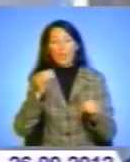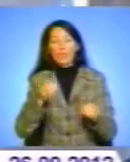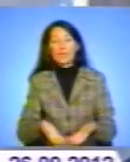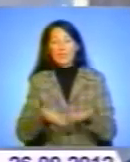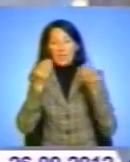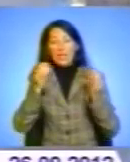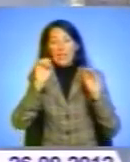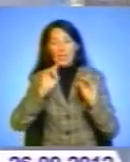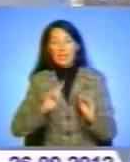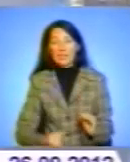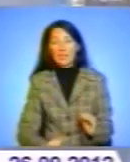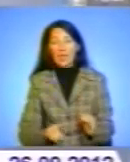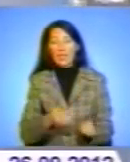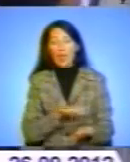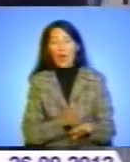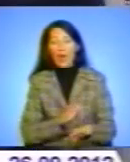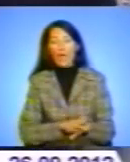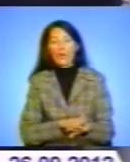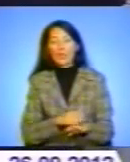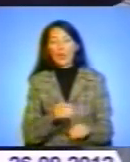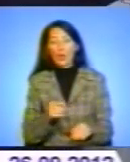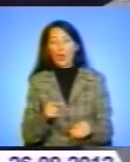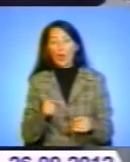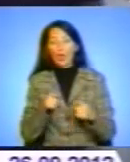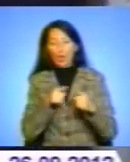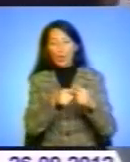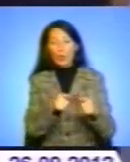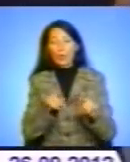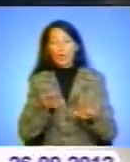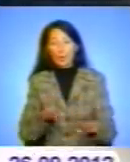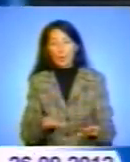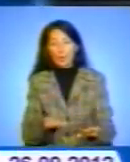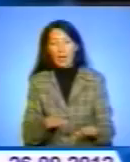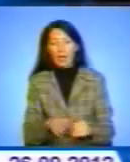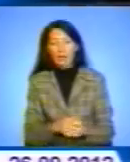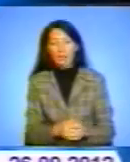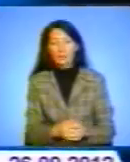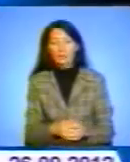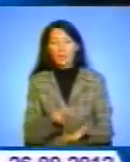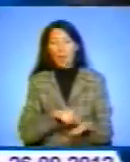словами винахідників, у планах – безпілотний літальний апарат.